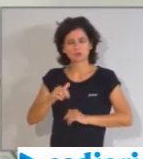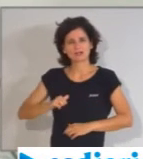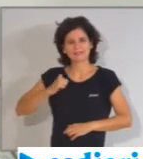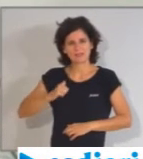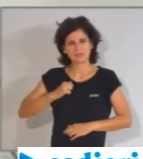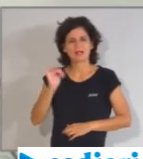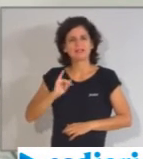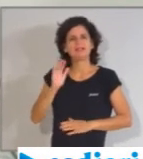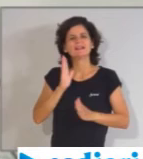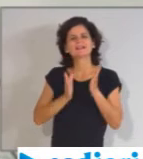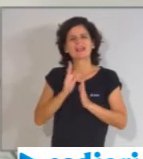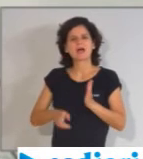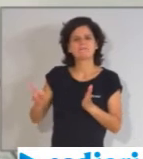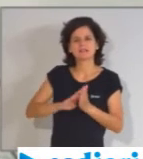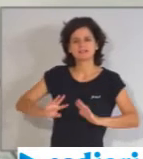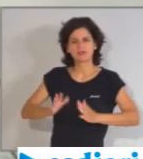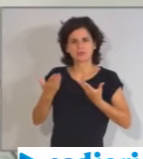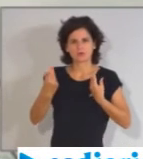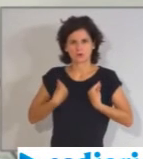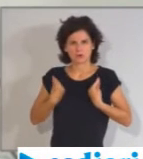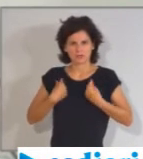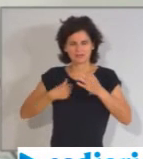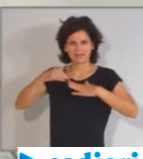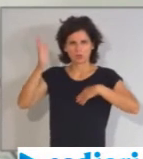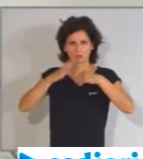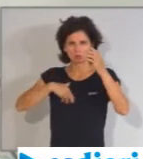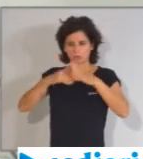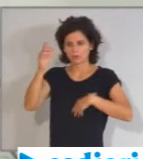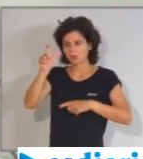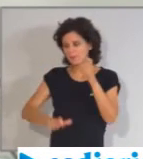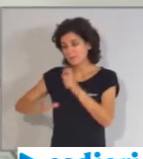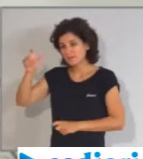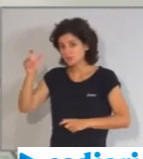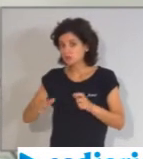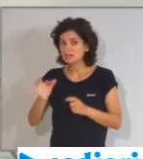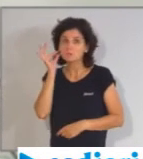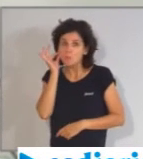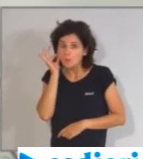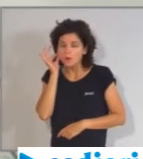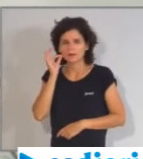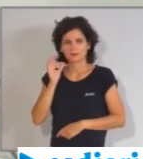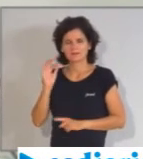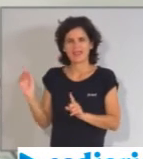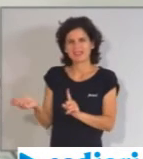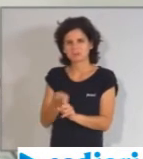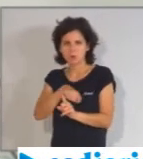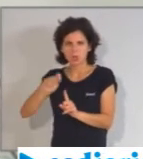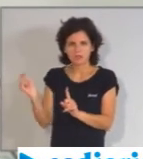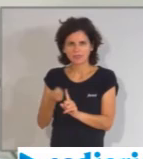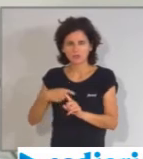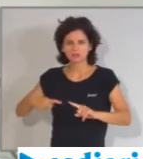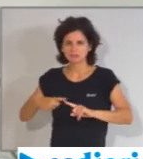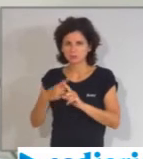i rehabilitadors i de reconstrucció de les dones que han sigut víctimes d'explotació sexual o de tracte en un